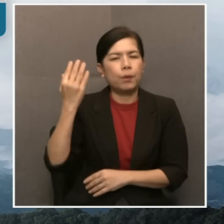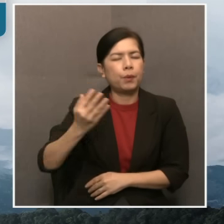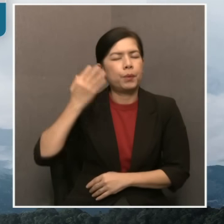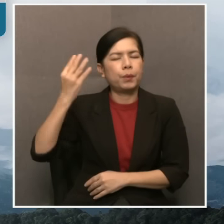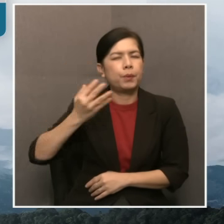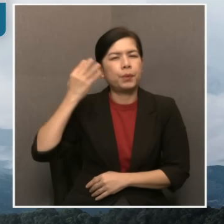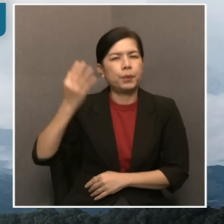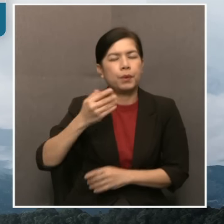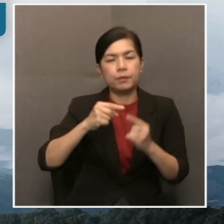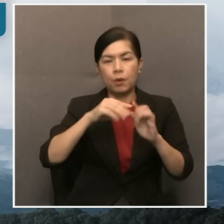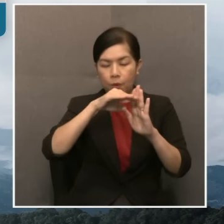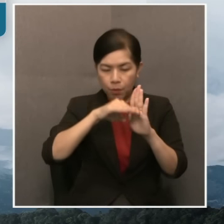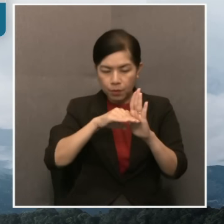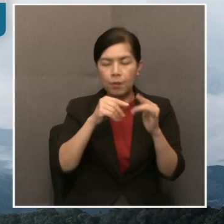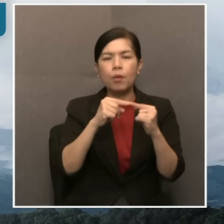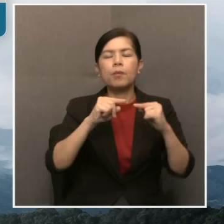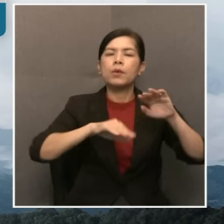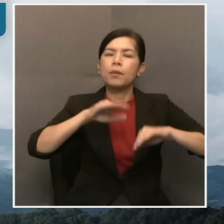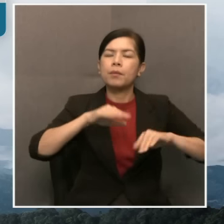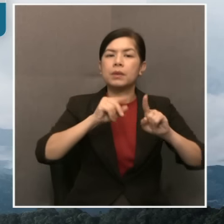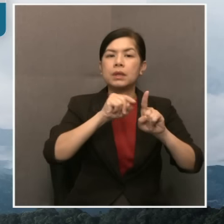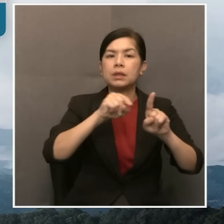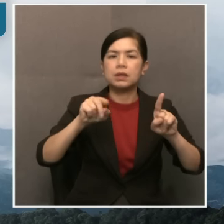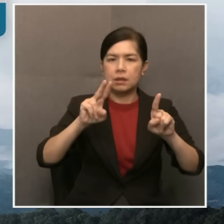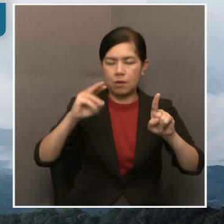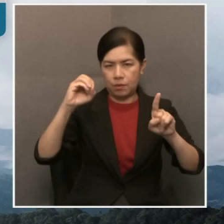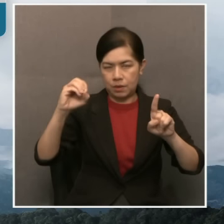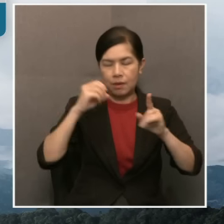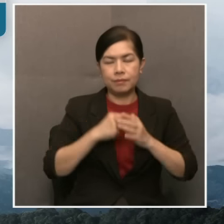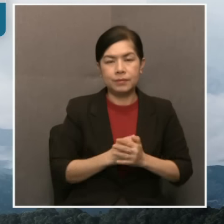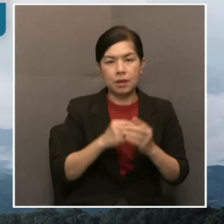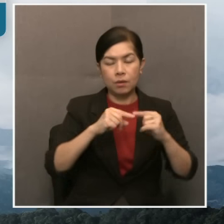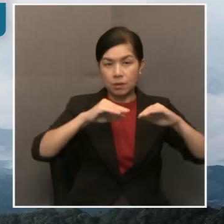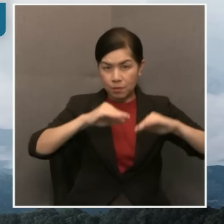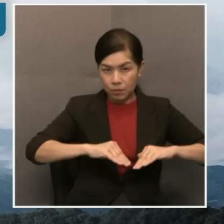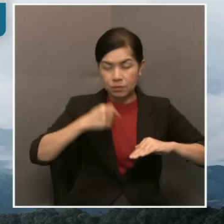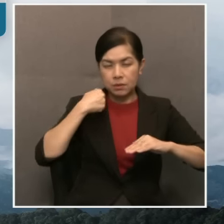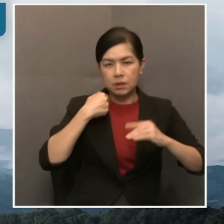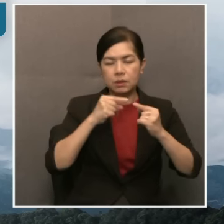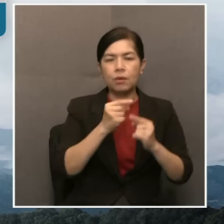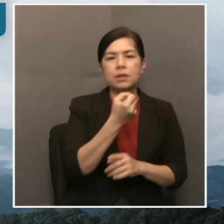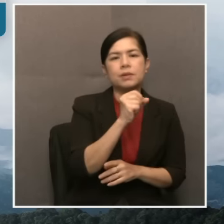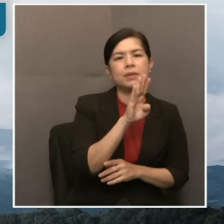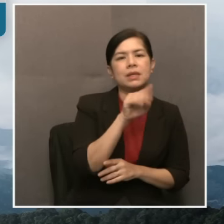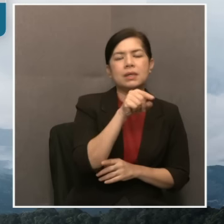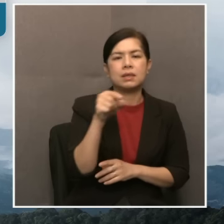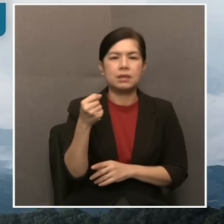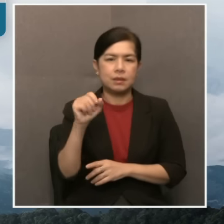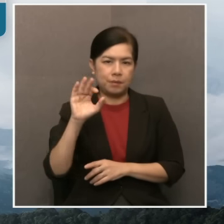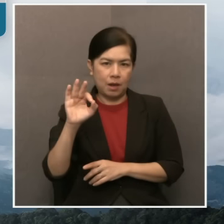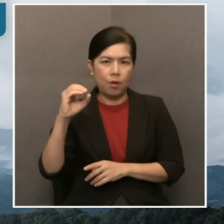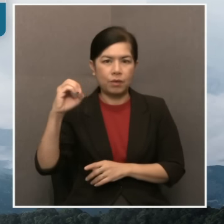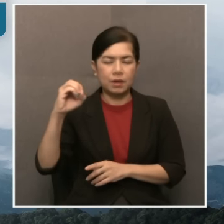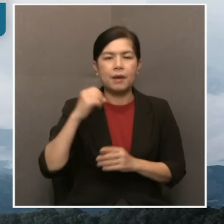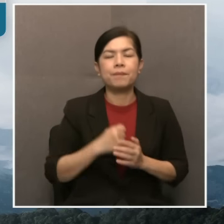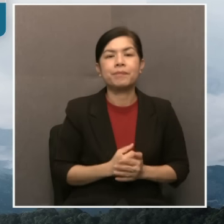กันนะคะอุณหภูมิจะลดลง 1-2 องศาเซลเซียสอุณหภูมิต่ำสุด 14-19 องศาเซลเซียส